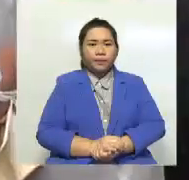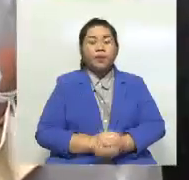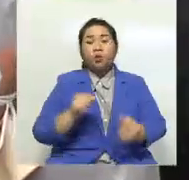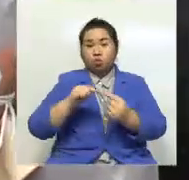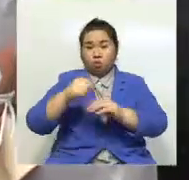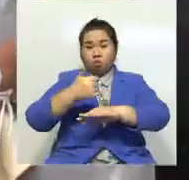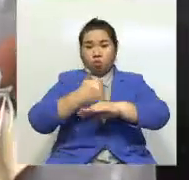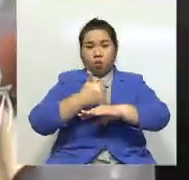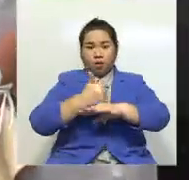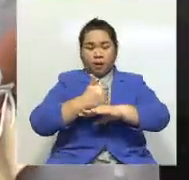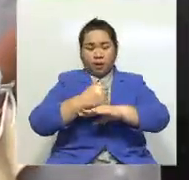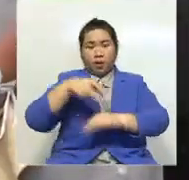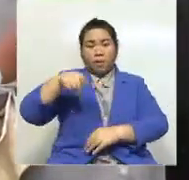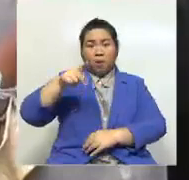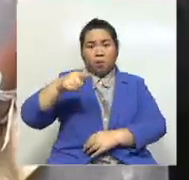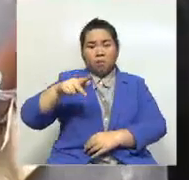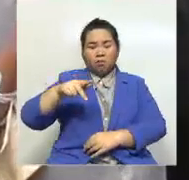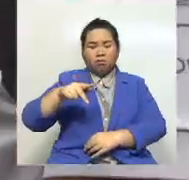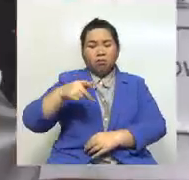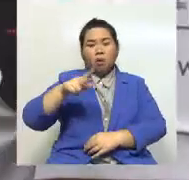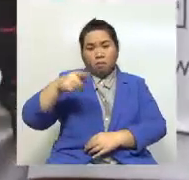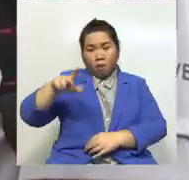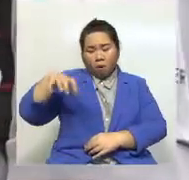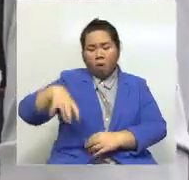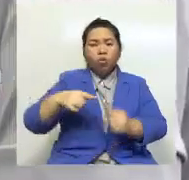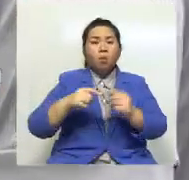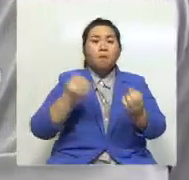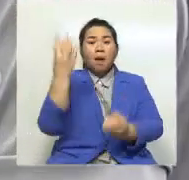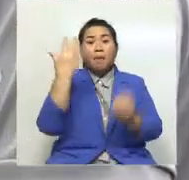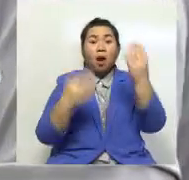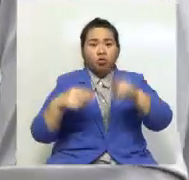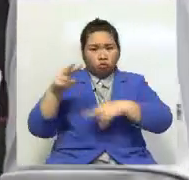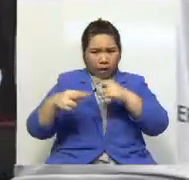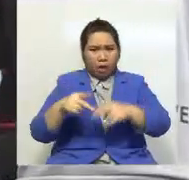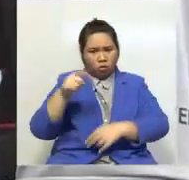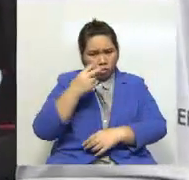หัวหน้าป้องกันและพัฒนาป่าไม้นะคะก็บอกว่าจะต้องดูเรื่อง